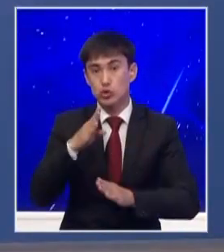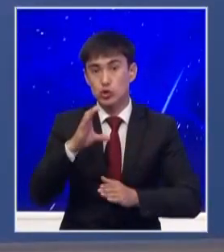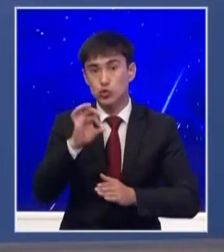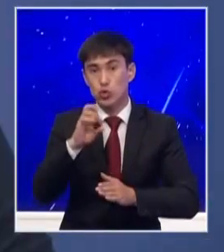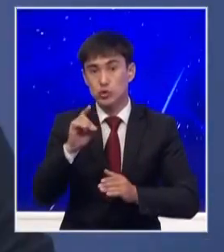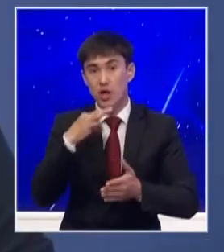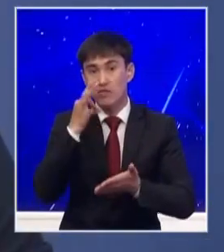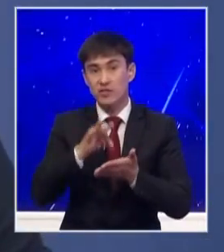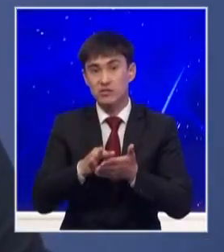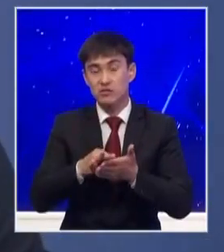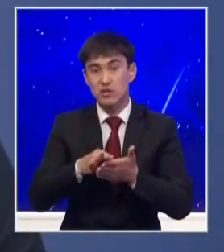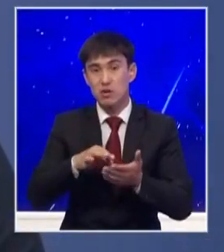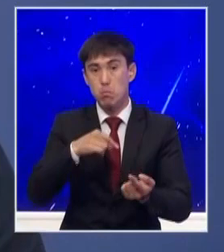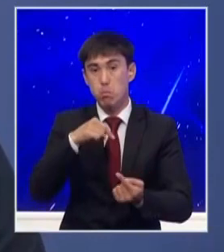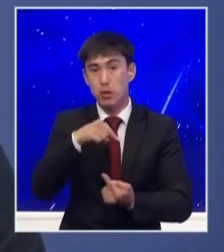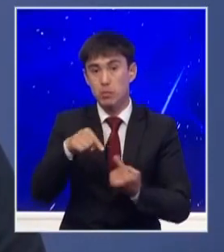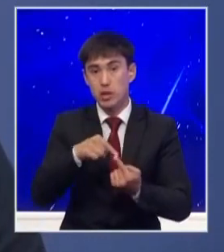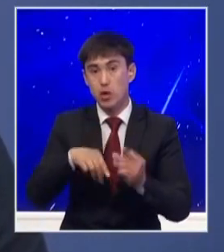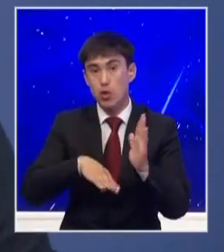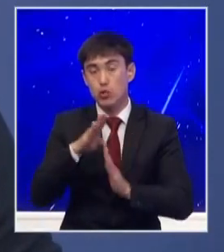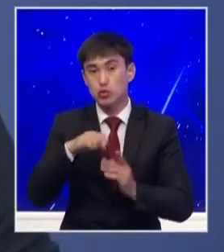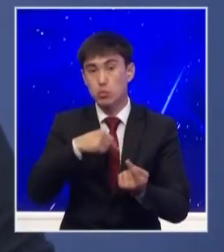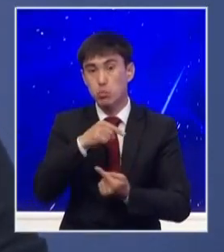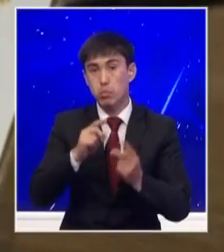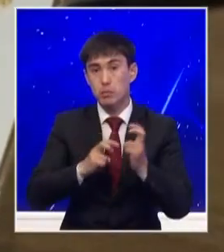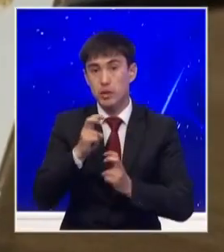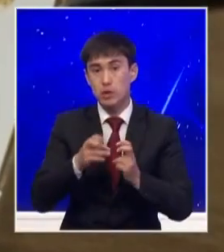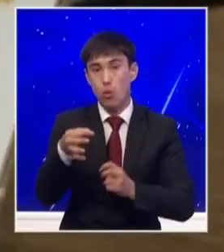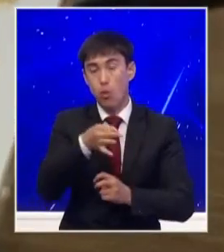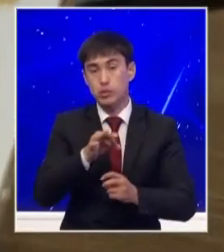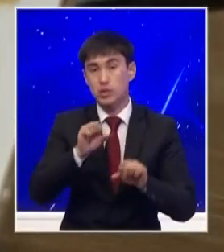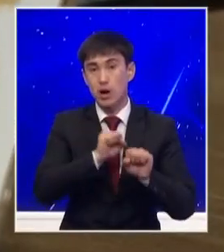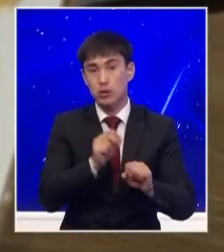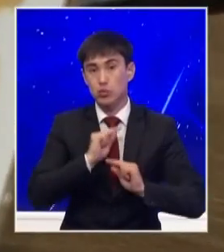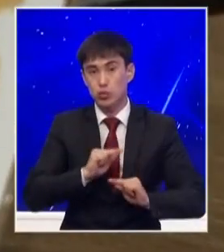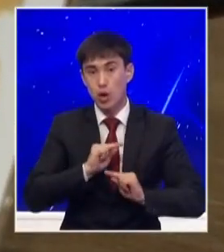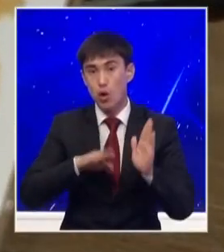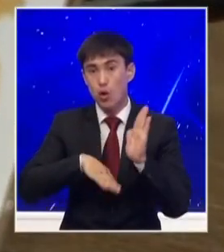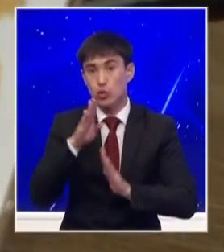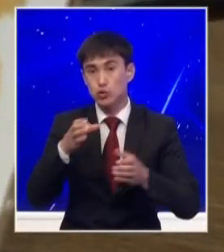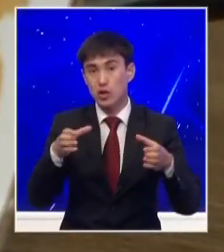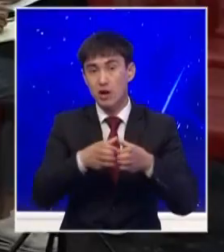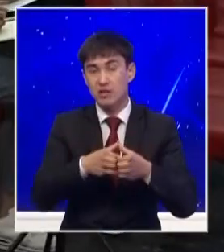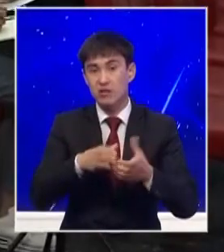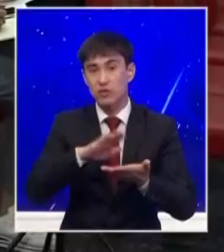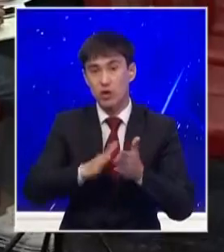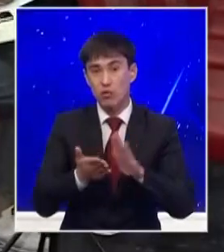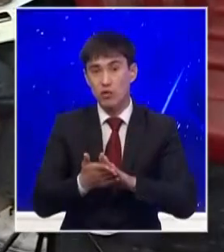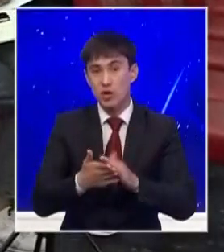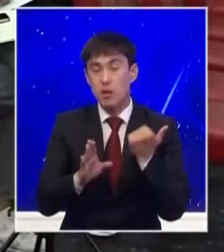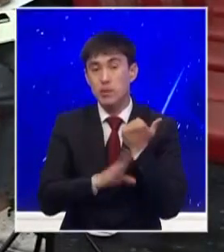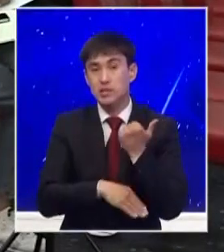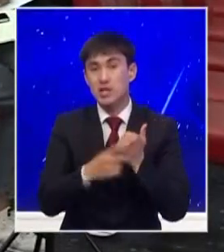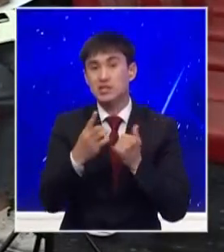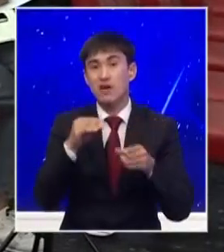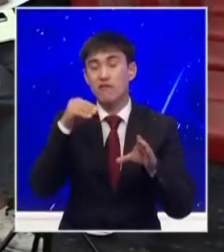лучшее социально ответственное предприятие, лучшее предприятие в области охраны труда, лучший коллективный договор и последнее